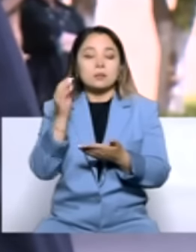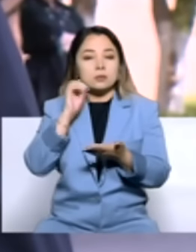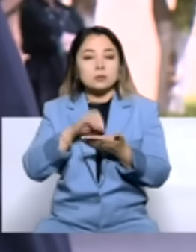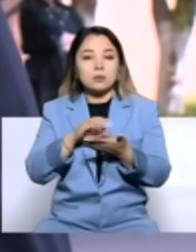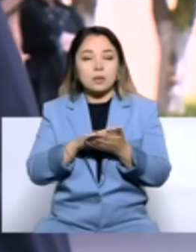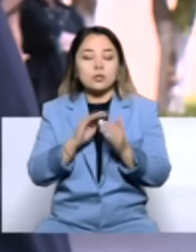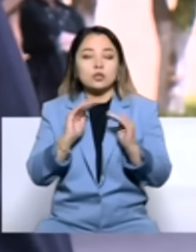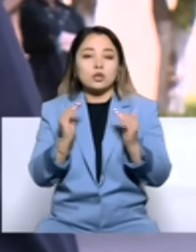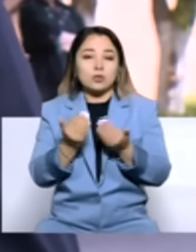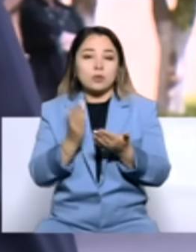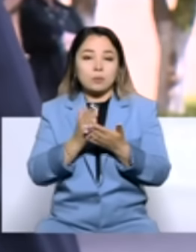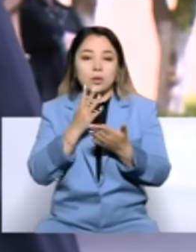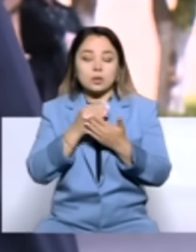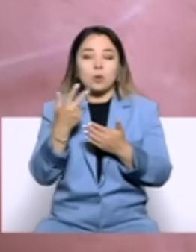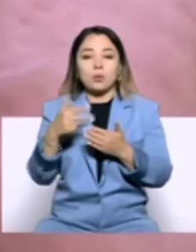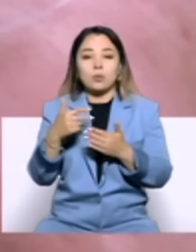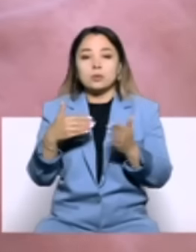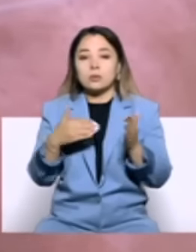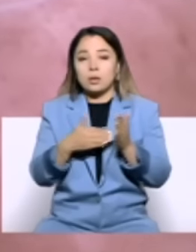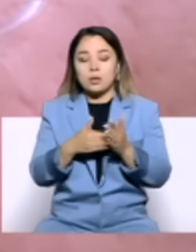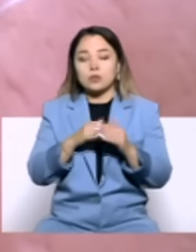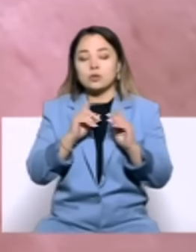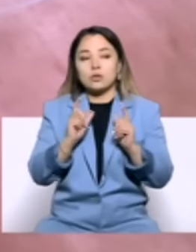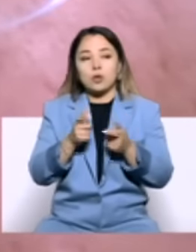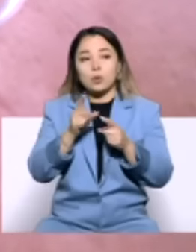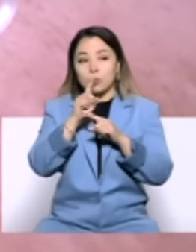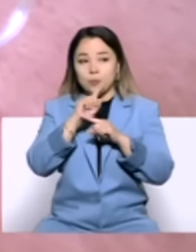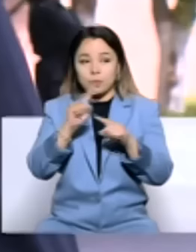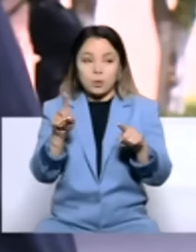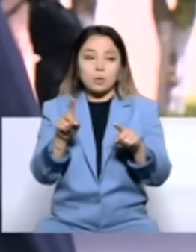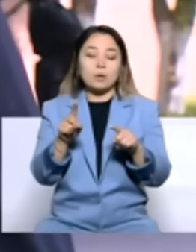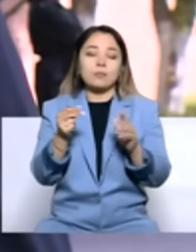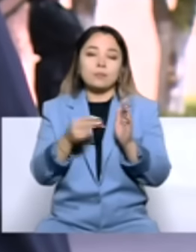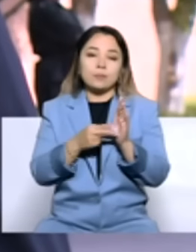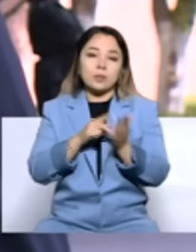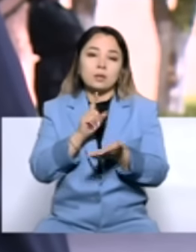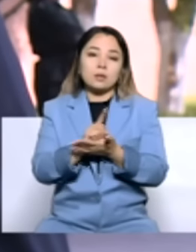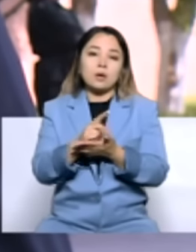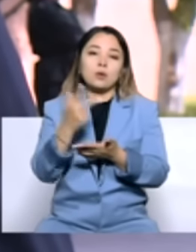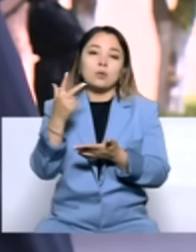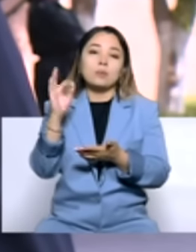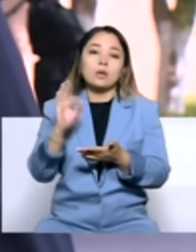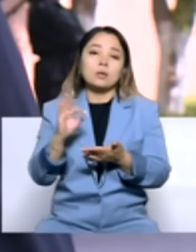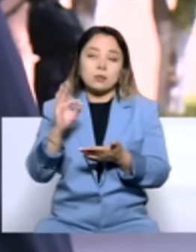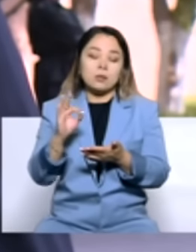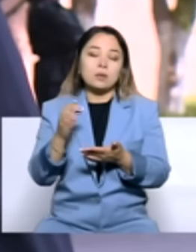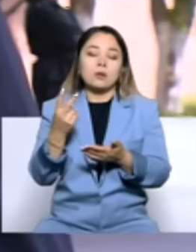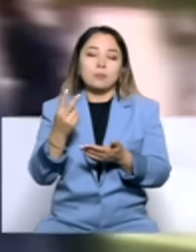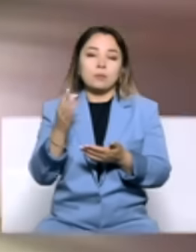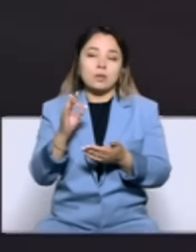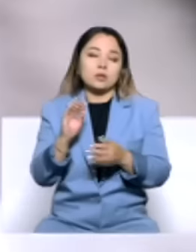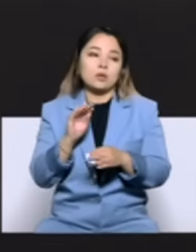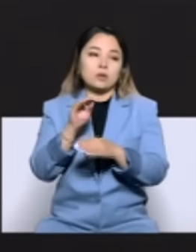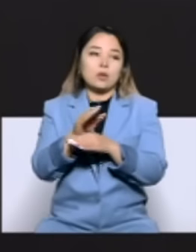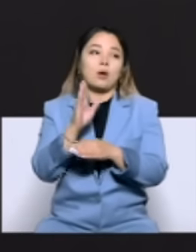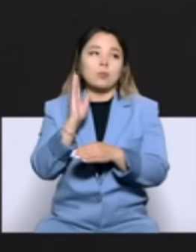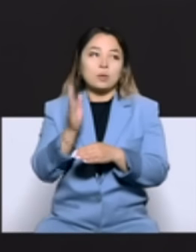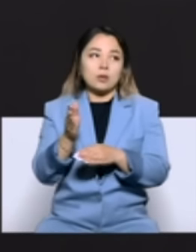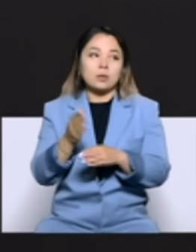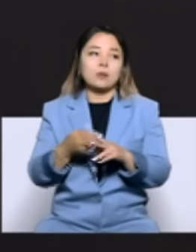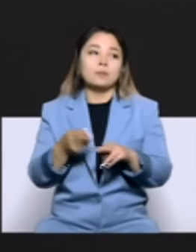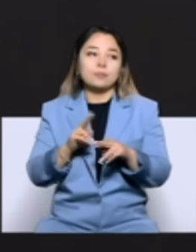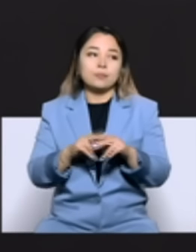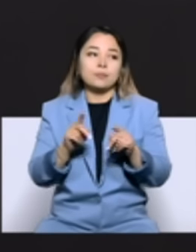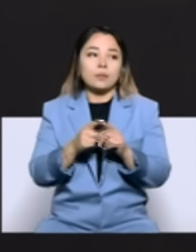шектеулі болу керек болса, 30-дан аспау керек болса, енді ол шектеу болмайды. Және де салық мөлшерлемесі қазір 3% болса, енді 2% болады. Бұл